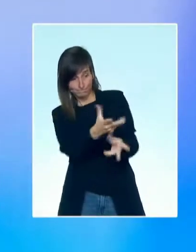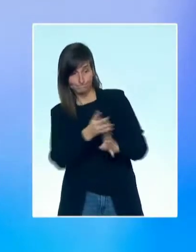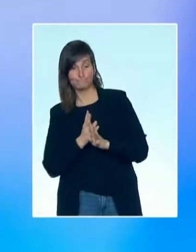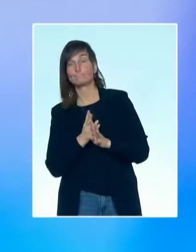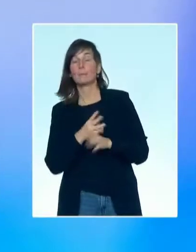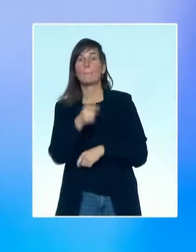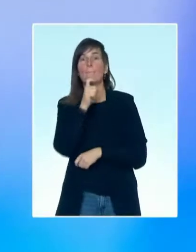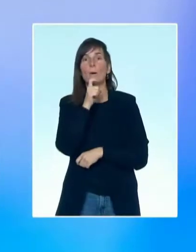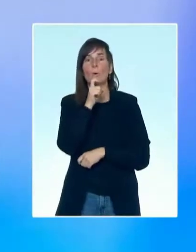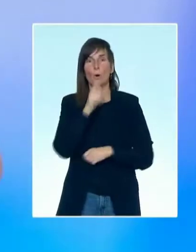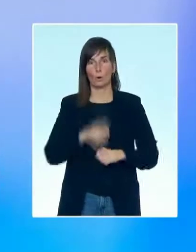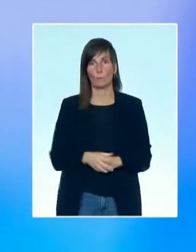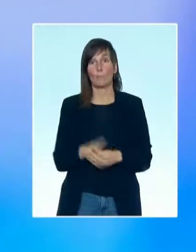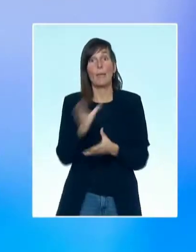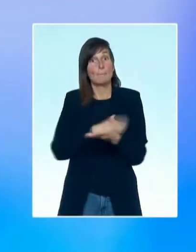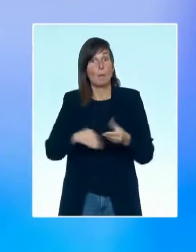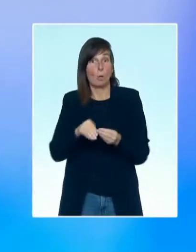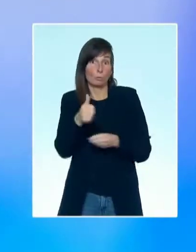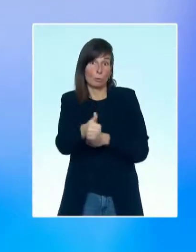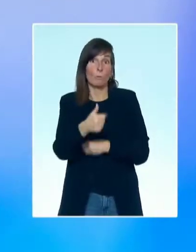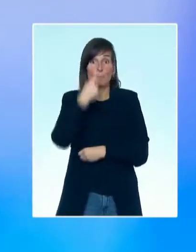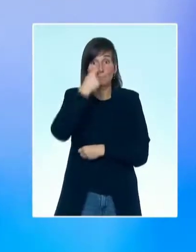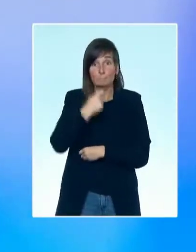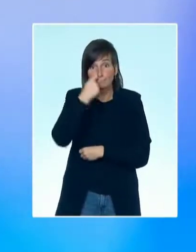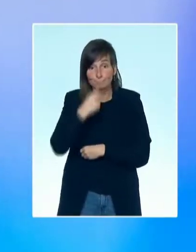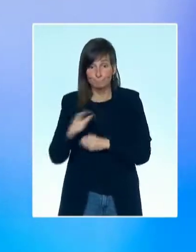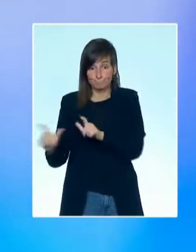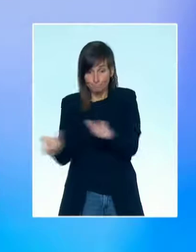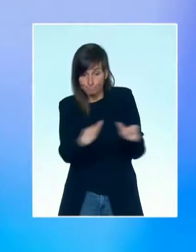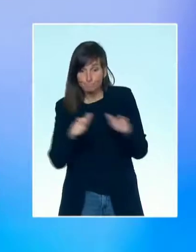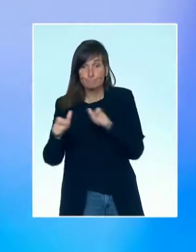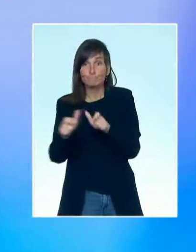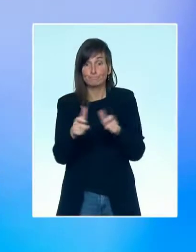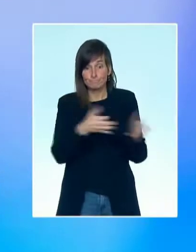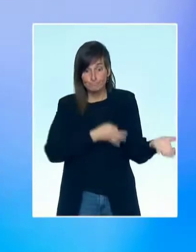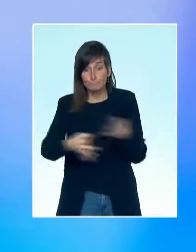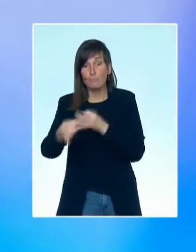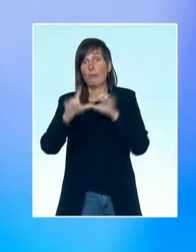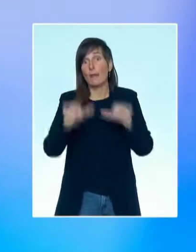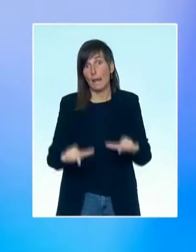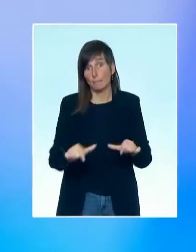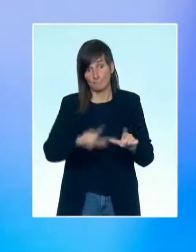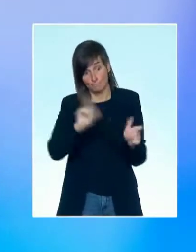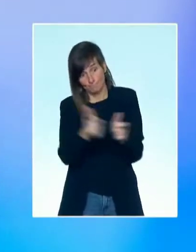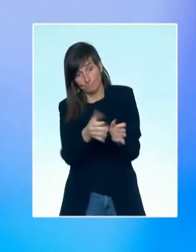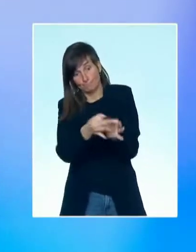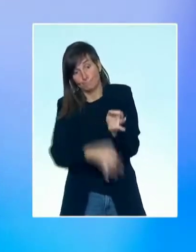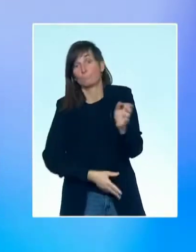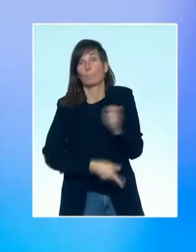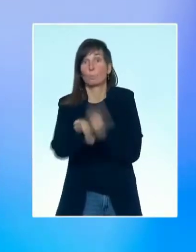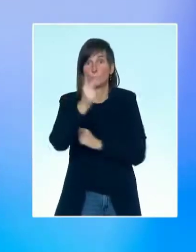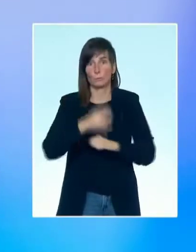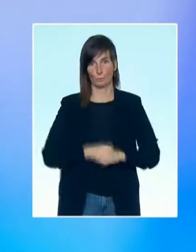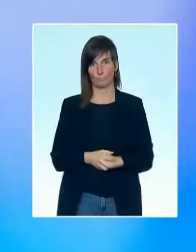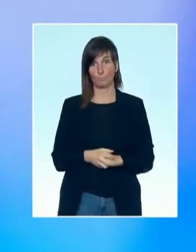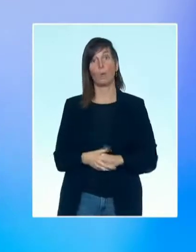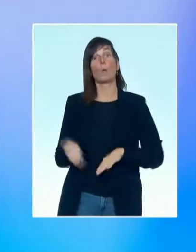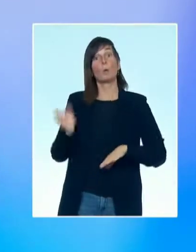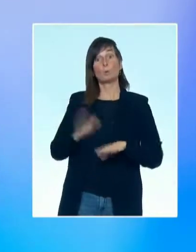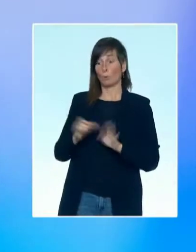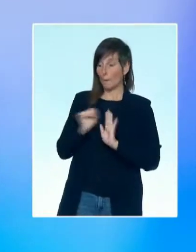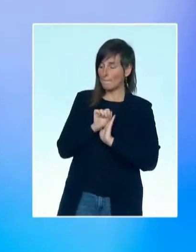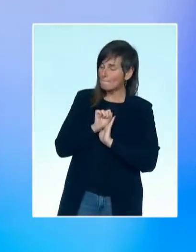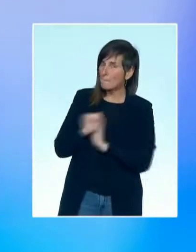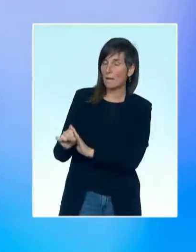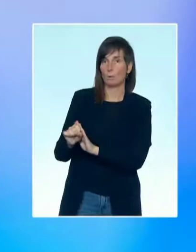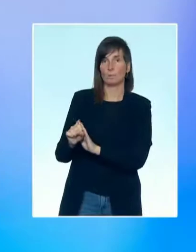plus dépistées compte tenu des protocoles appliqués en milieu scolaire. Notre priorité et notre boussole depuis